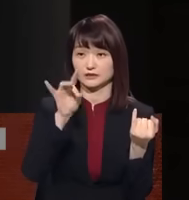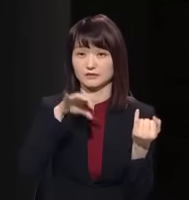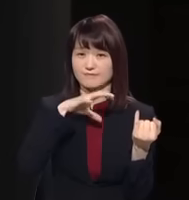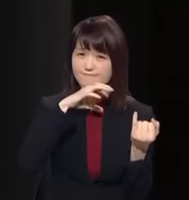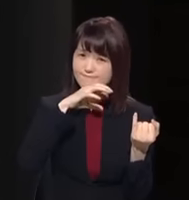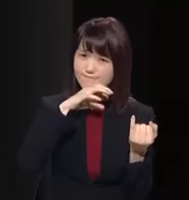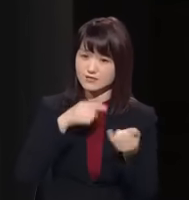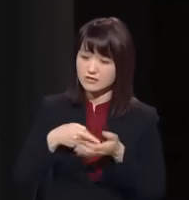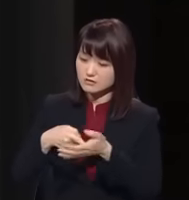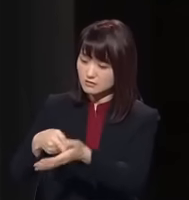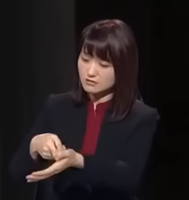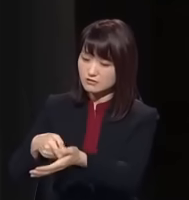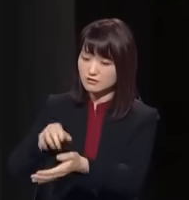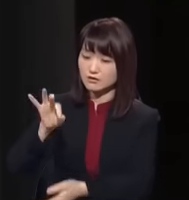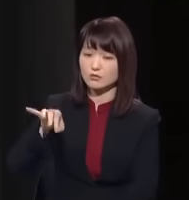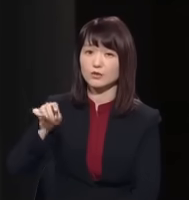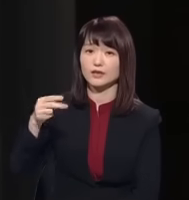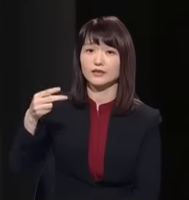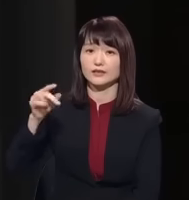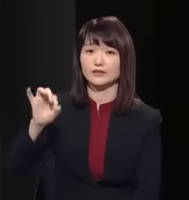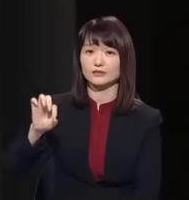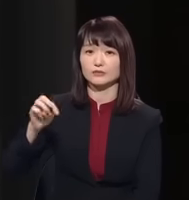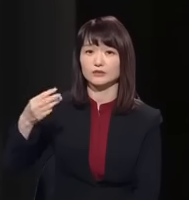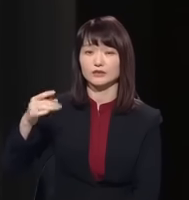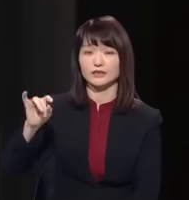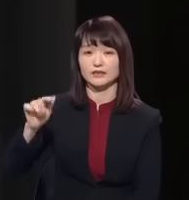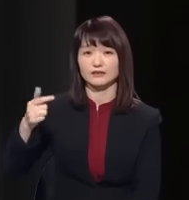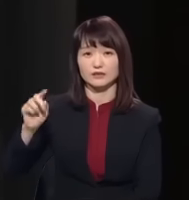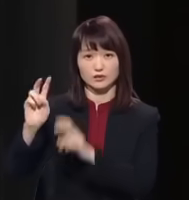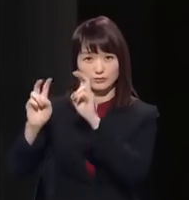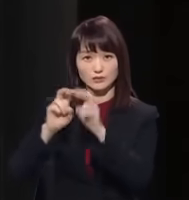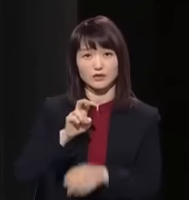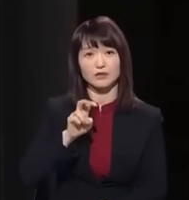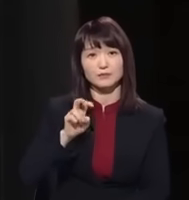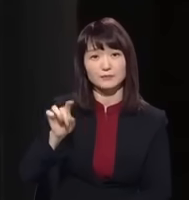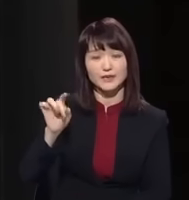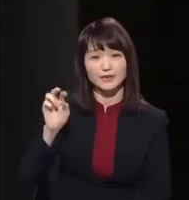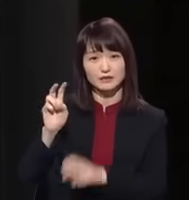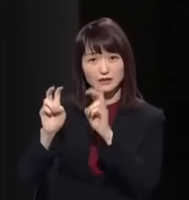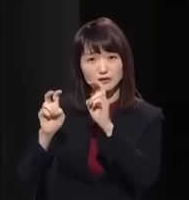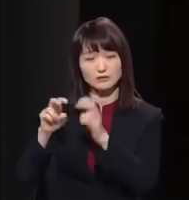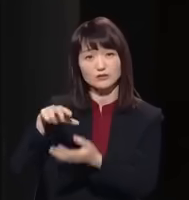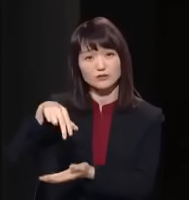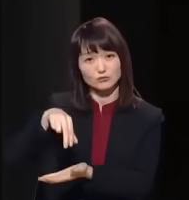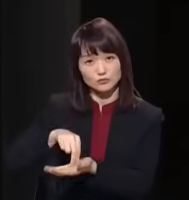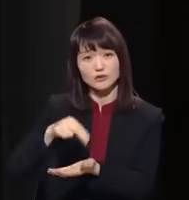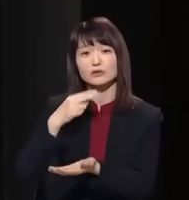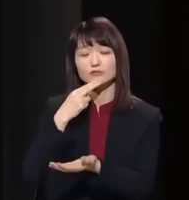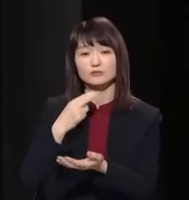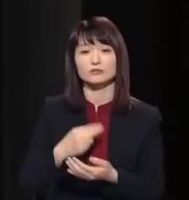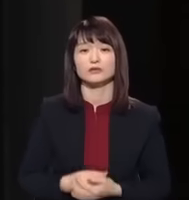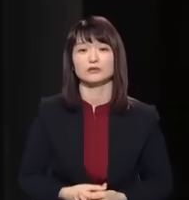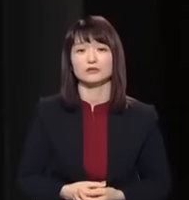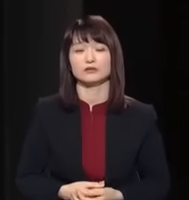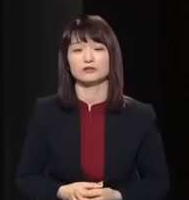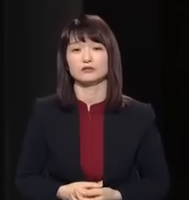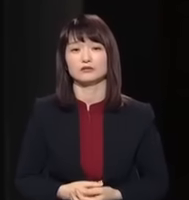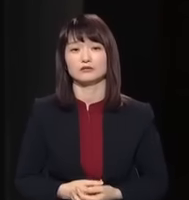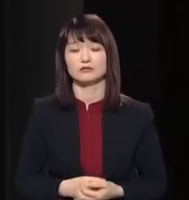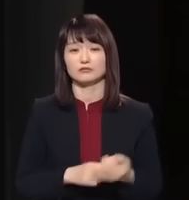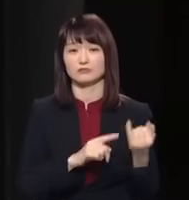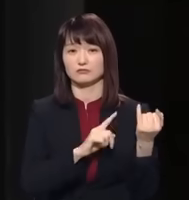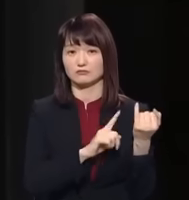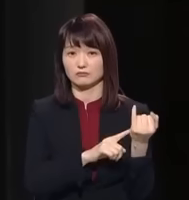항의를 했을 때 그 웨딩 플래너 업체 측 그리고 메이크업 샵은 문제 없다 이런 입장이었다고 합니다. 하지만 이